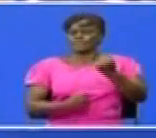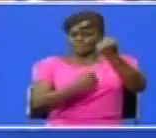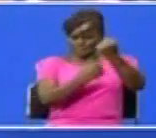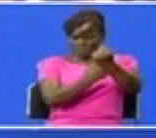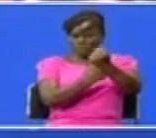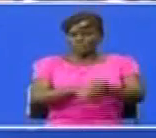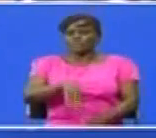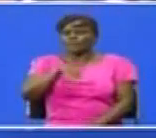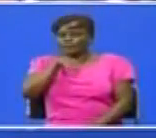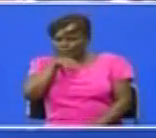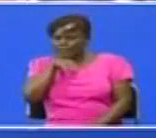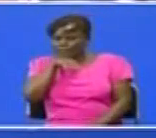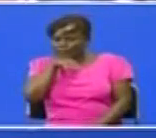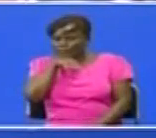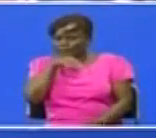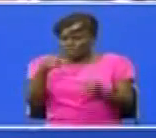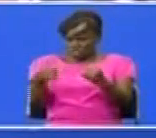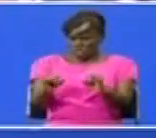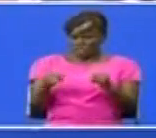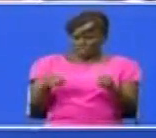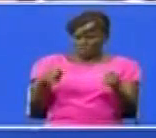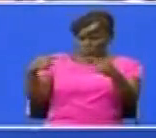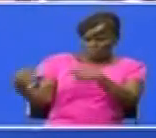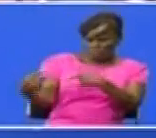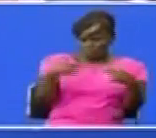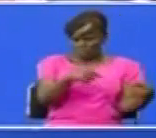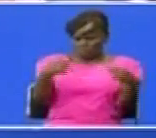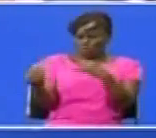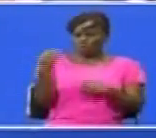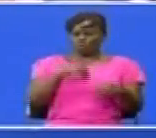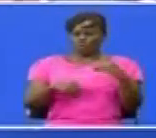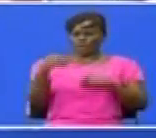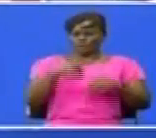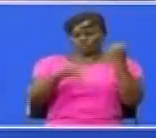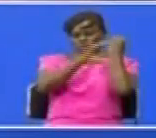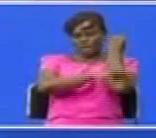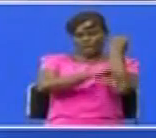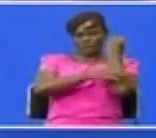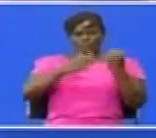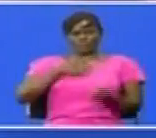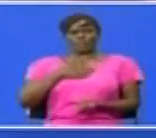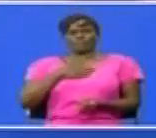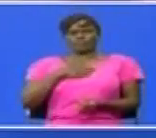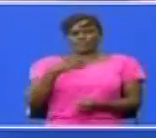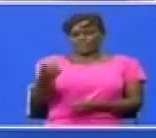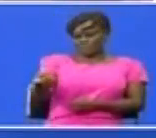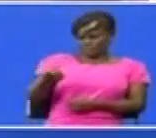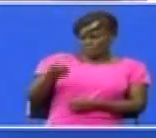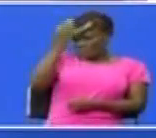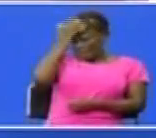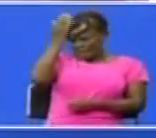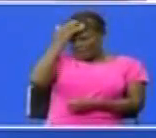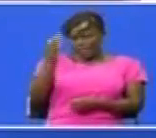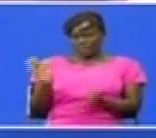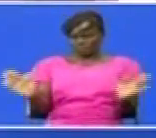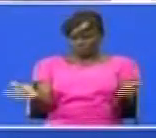Right Honorable Raila Odinga in his effort of fighting high-level corruption in our country. Monday, we are going to